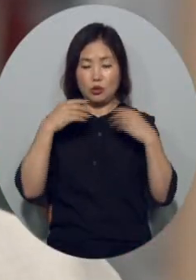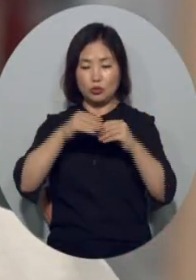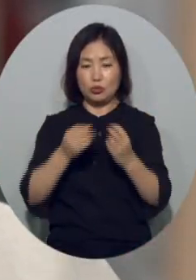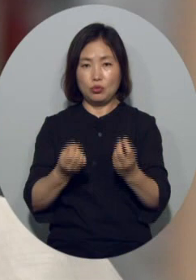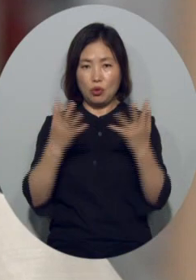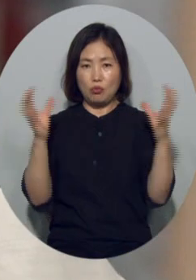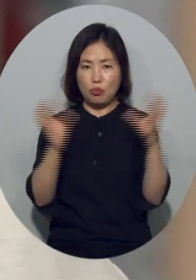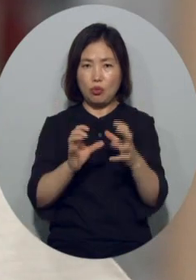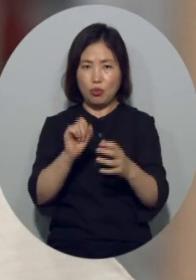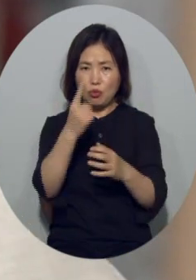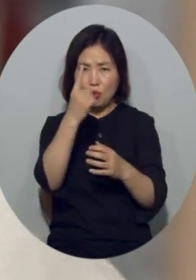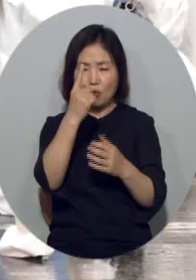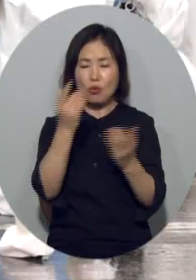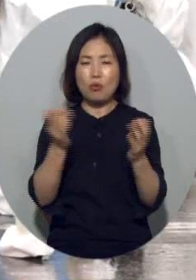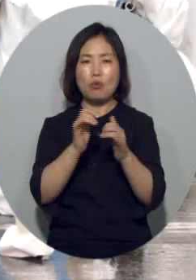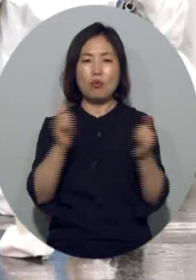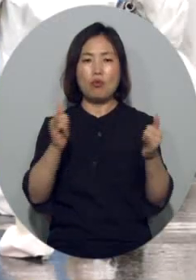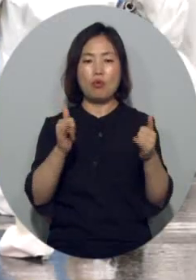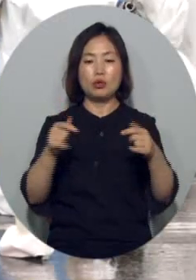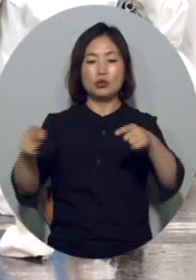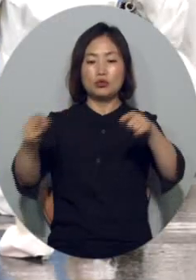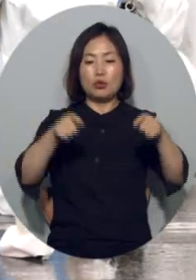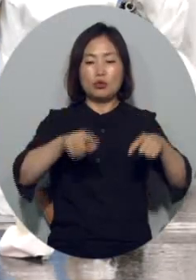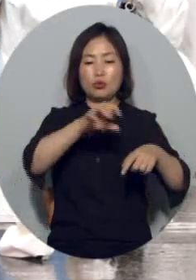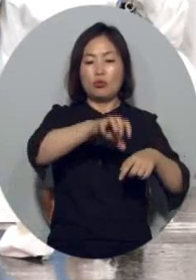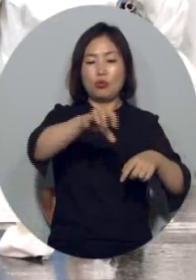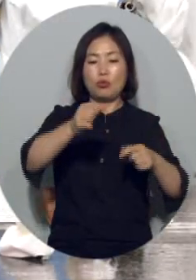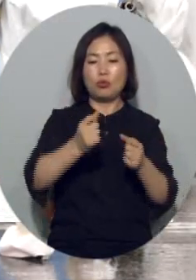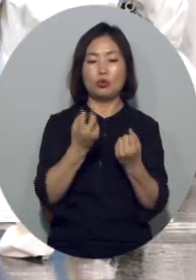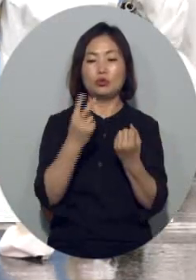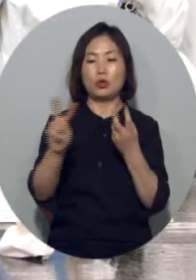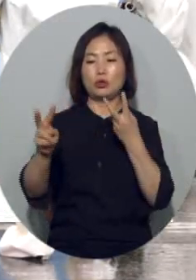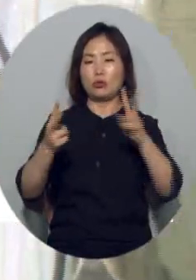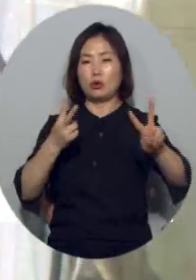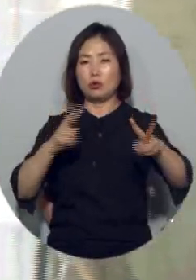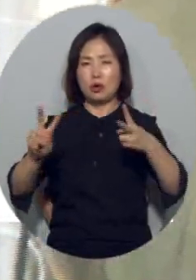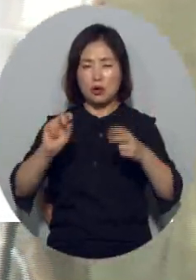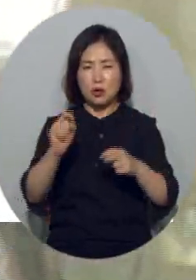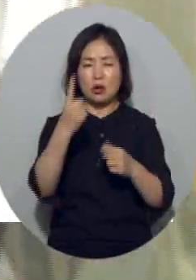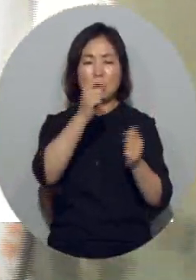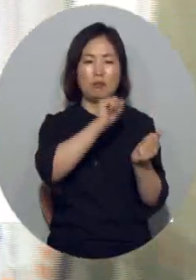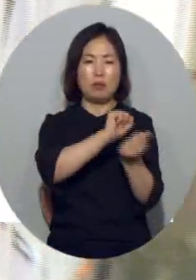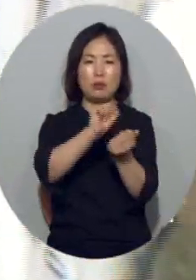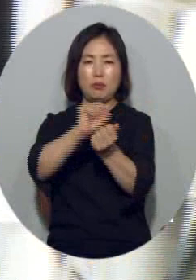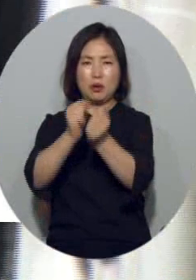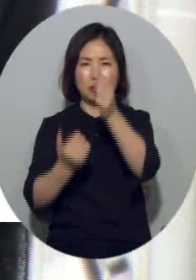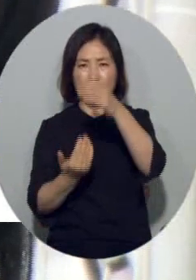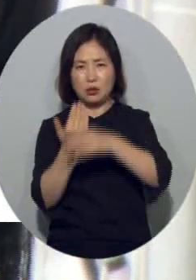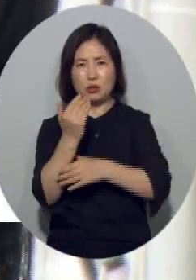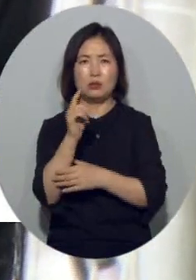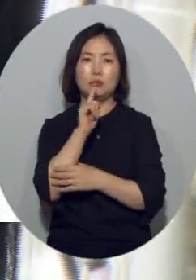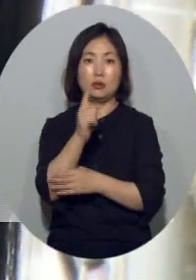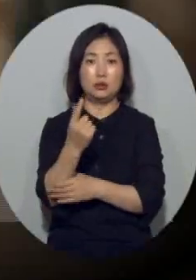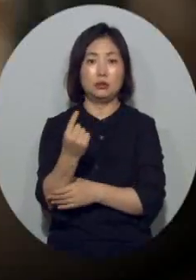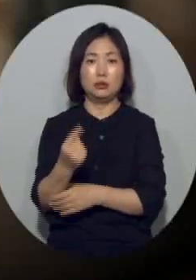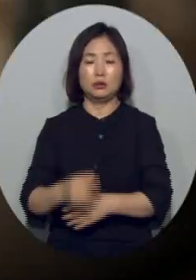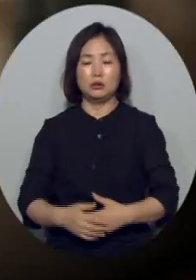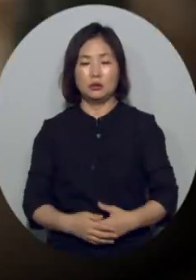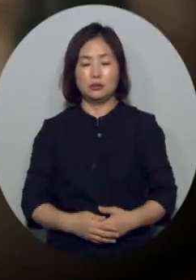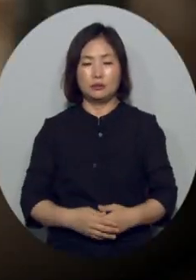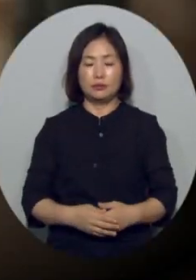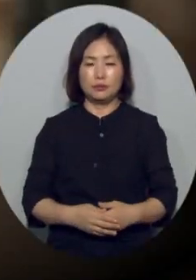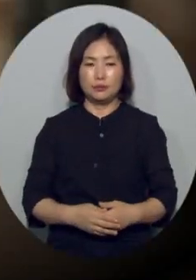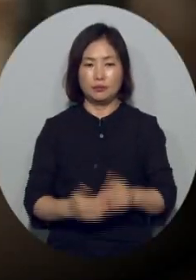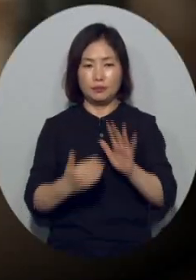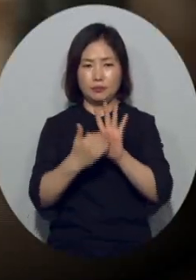연휴 모임을 한 노동자들이 전국 각지 사업장으로 돌아가면서 집단 감염에 고리가 생긴 것으로 봅니다.